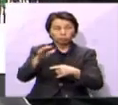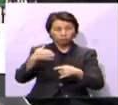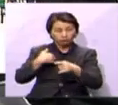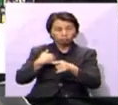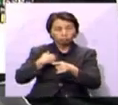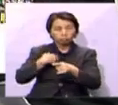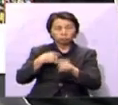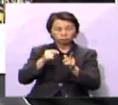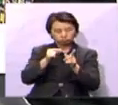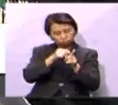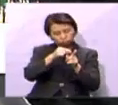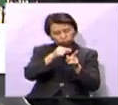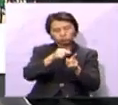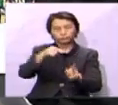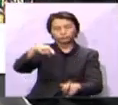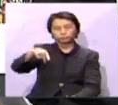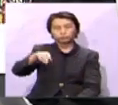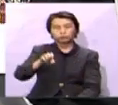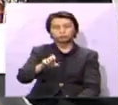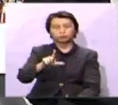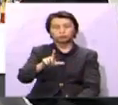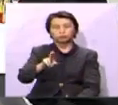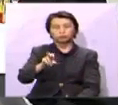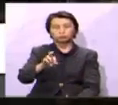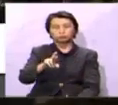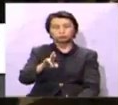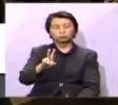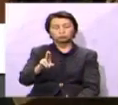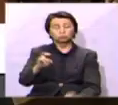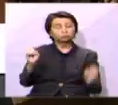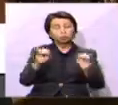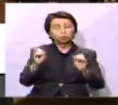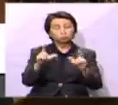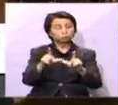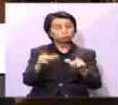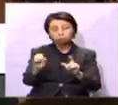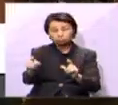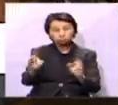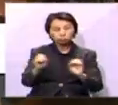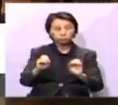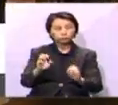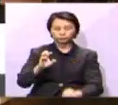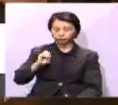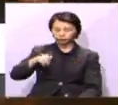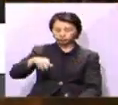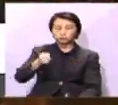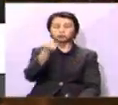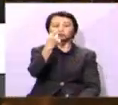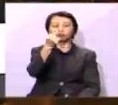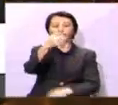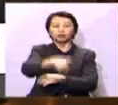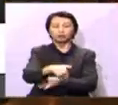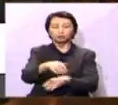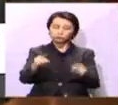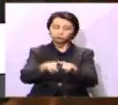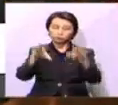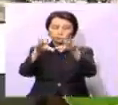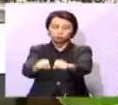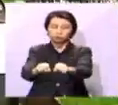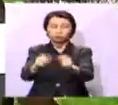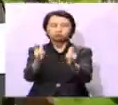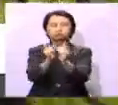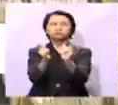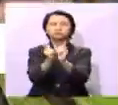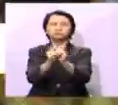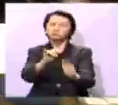memiliki peluru tanpa permit. Operasi yang bermula 11 malam tadi itu turut memberkas sepasang